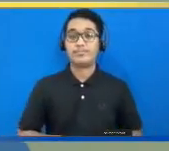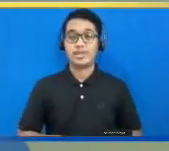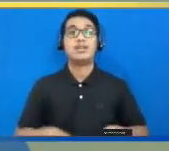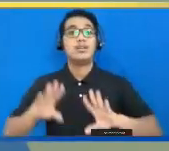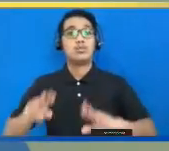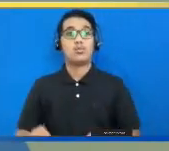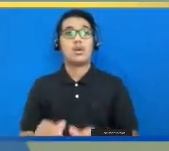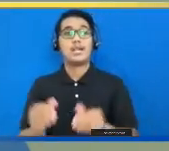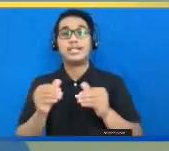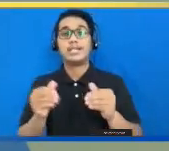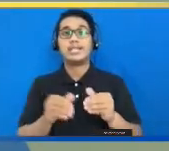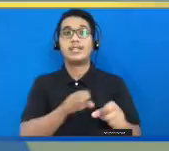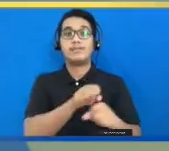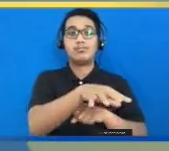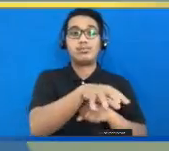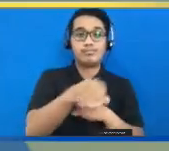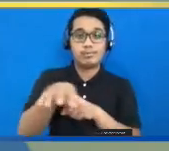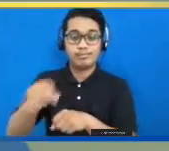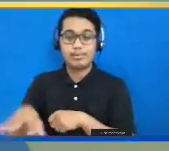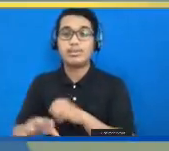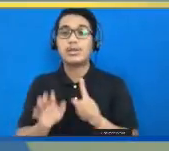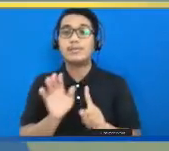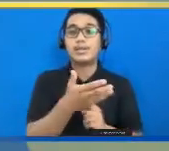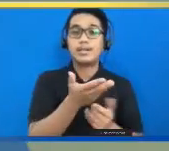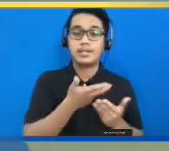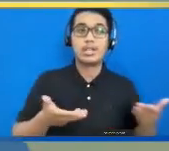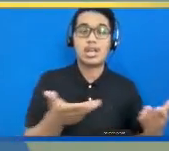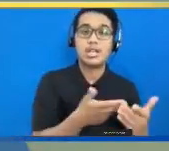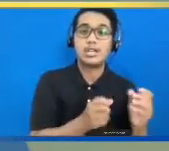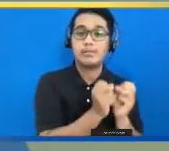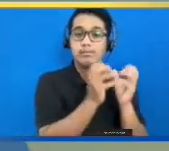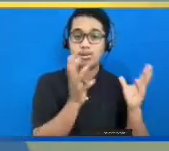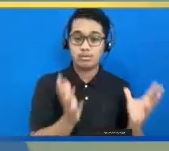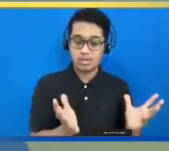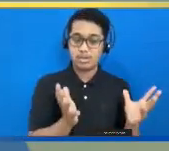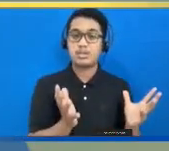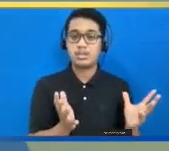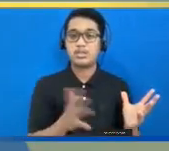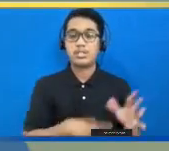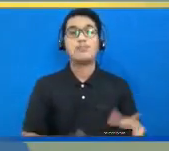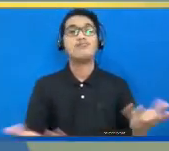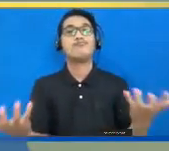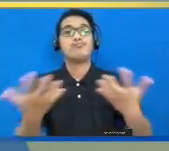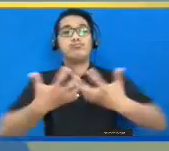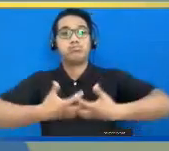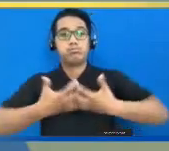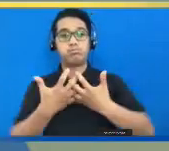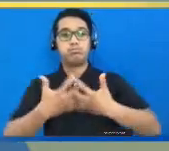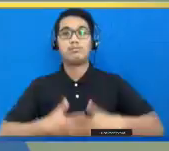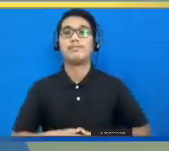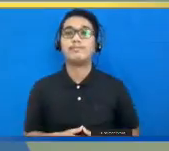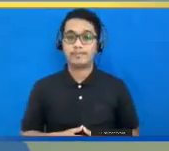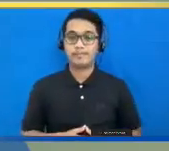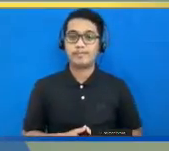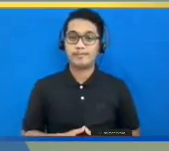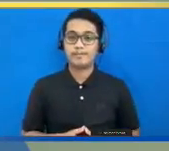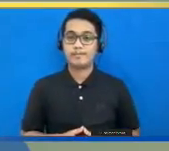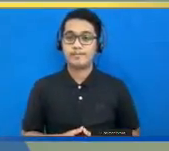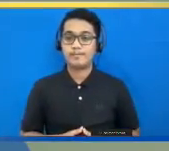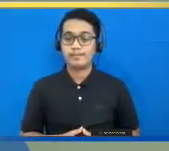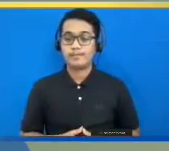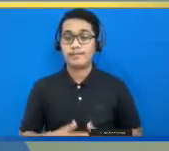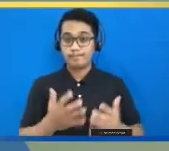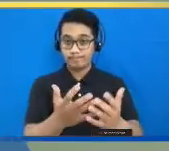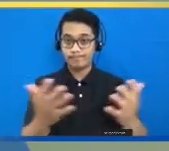dari perlindungan sosial dan juga pengembangan skema perlindungan sosial yang lebih adaptif Bapak Ibu